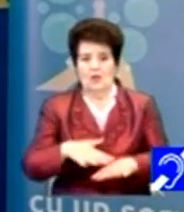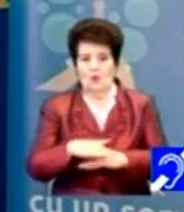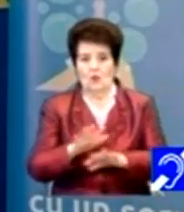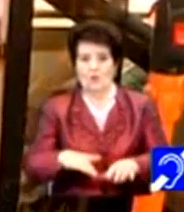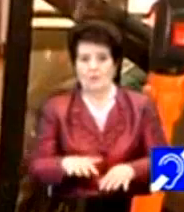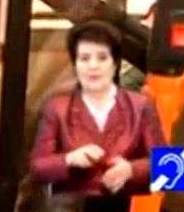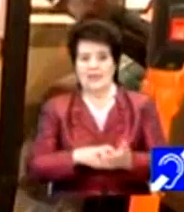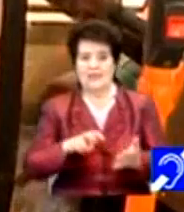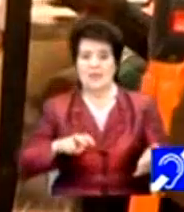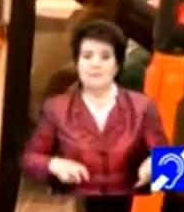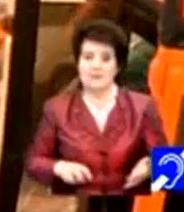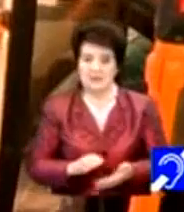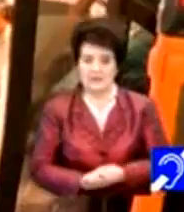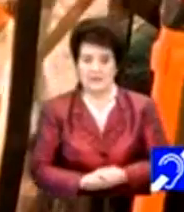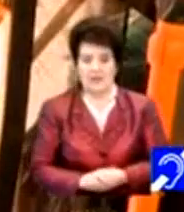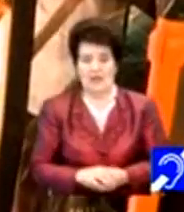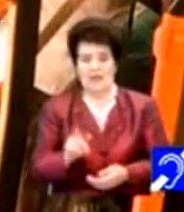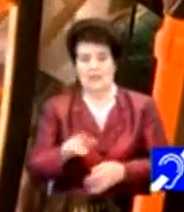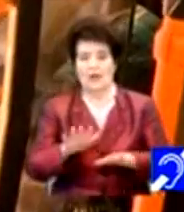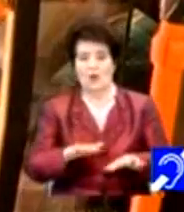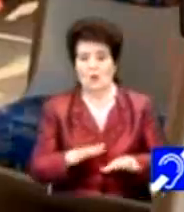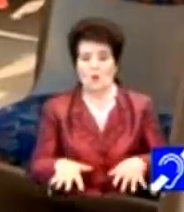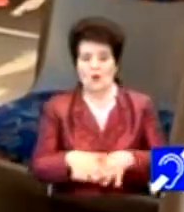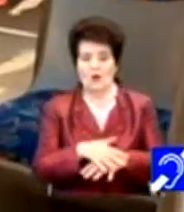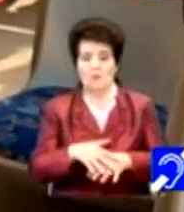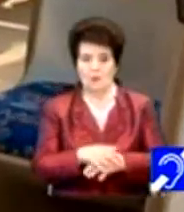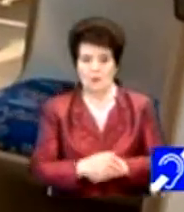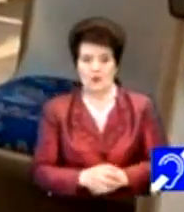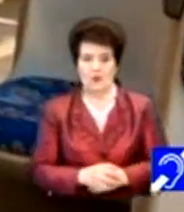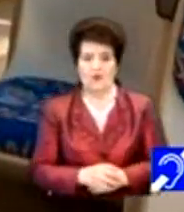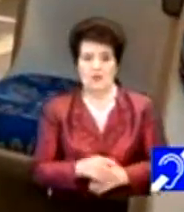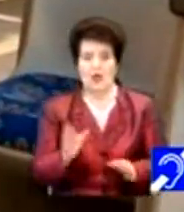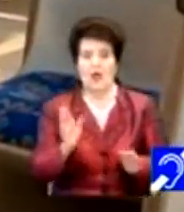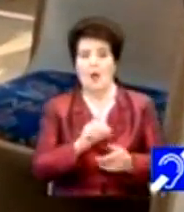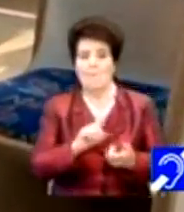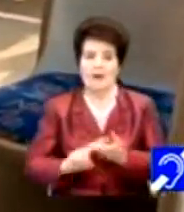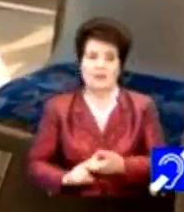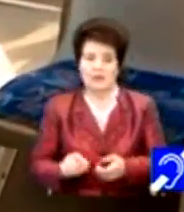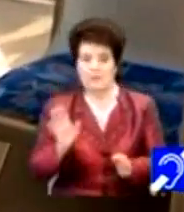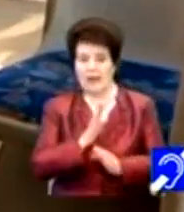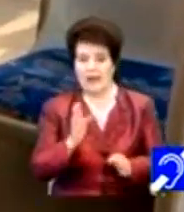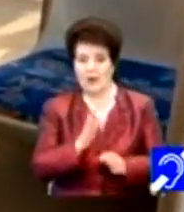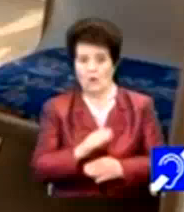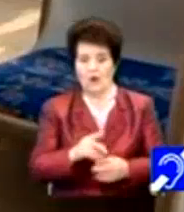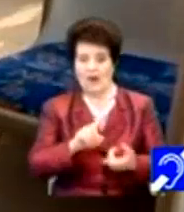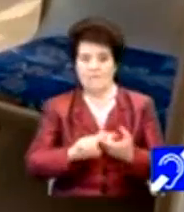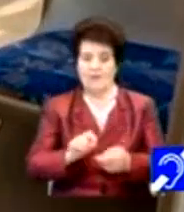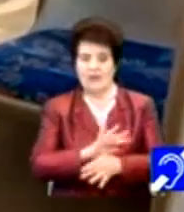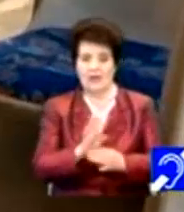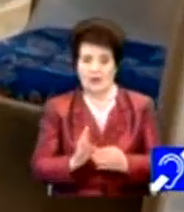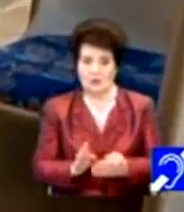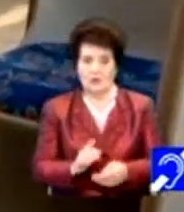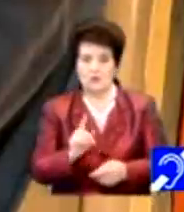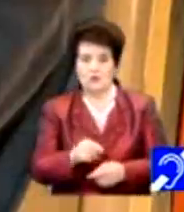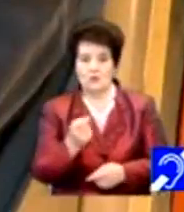de a ne abține de la locurile publice și așa mai departe. Trecem prin apogeul pandemiei, iar acum este perioada de vârf a virusului